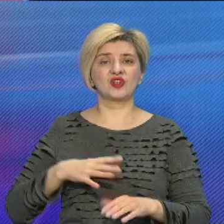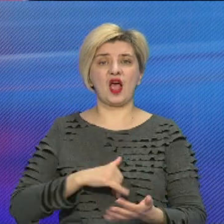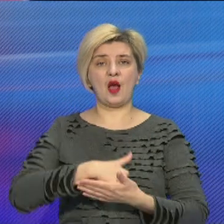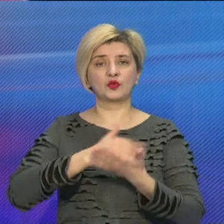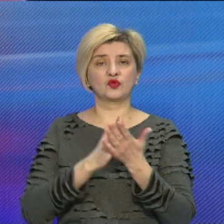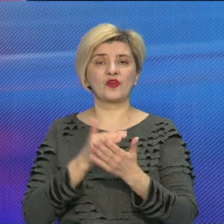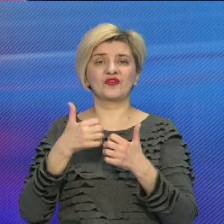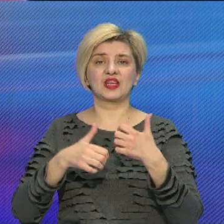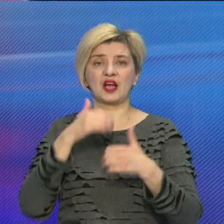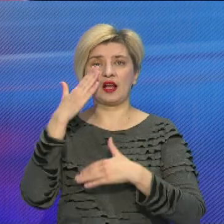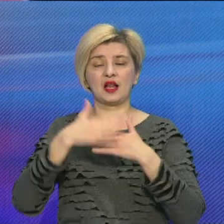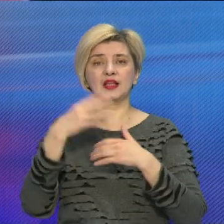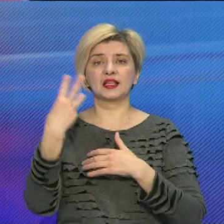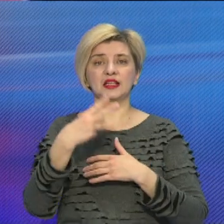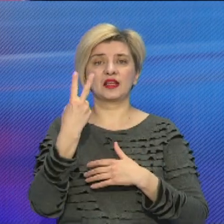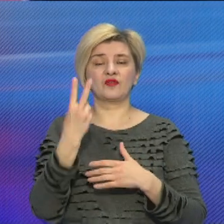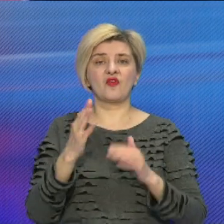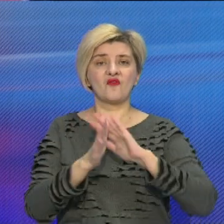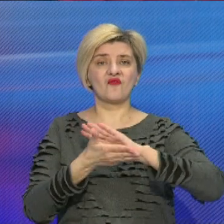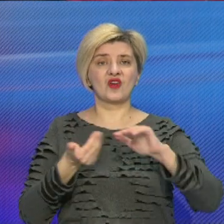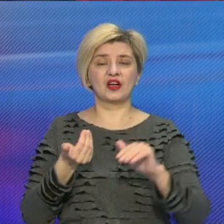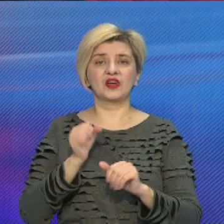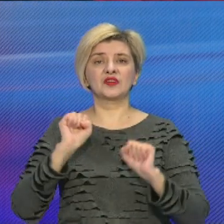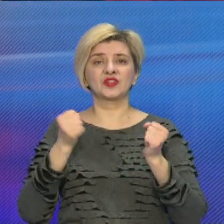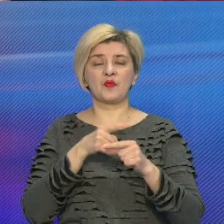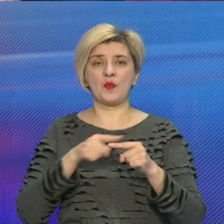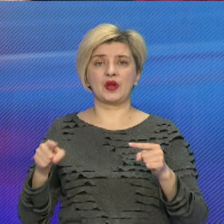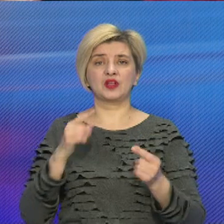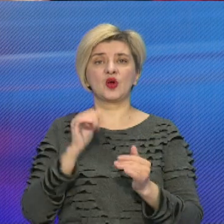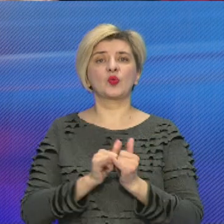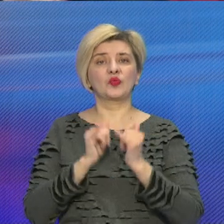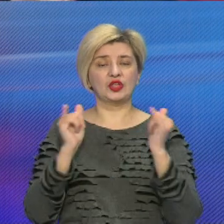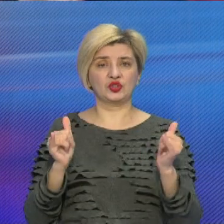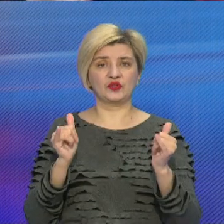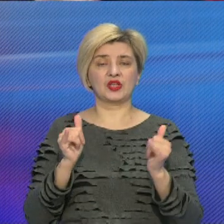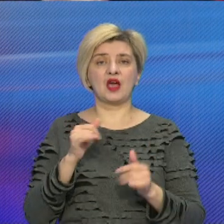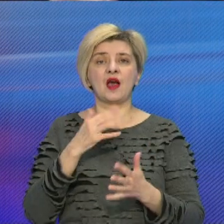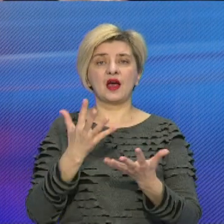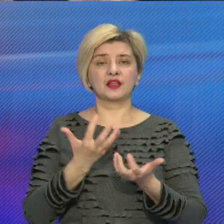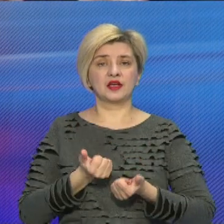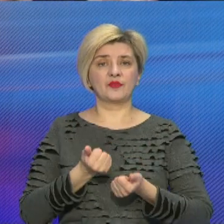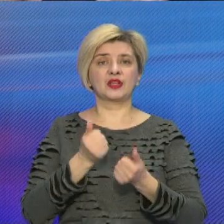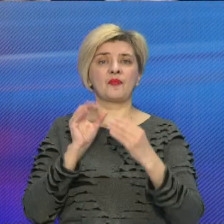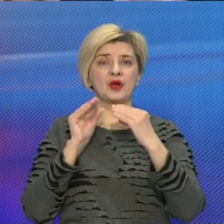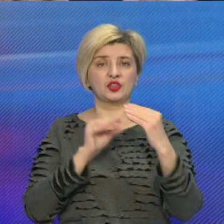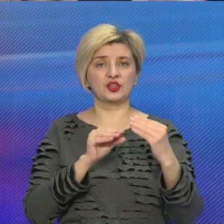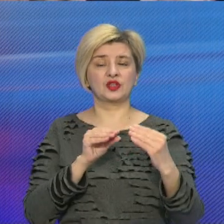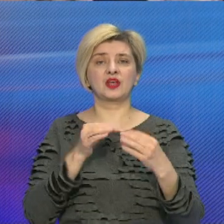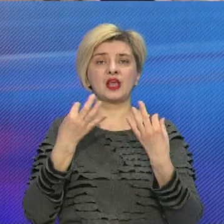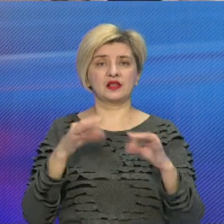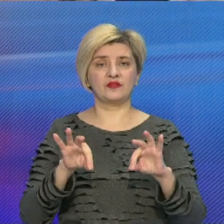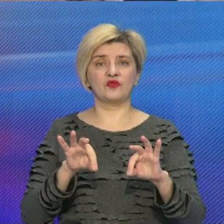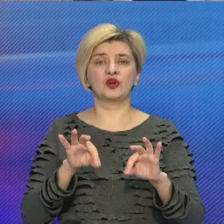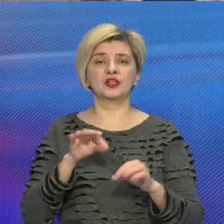обслуживать у среднем около 32 выкликов. У зимовый период их становится больше. Отриманная спецмашина класса Б позволит